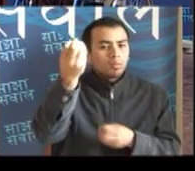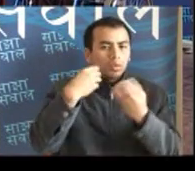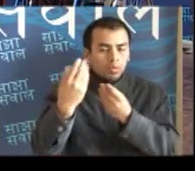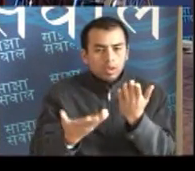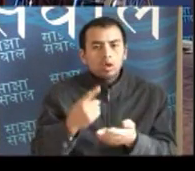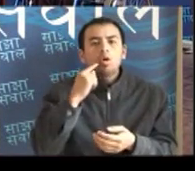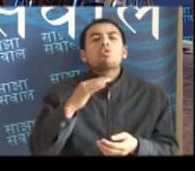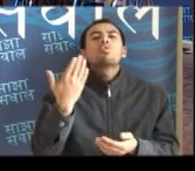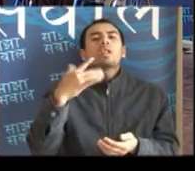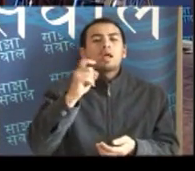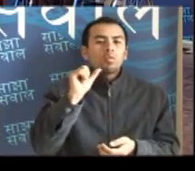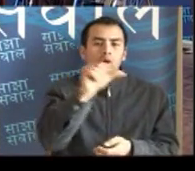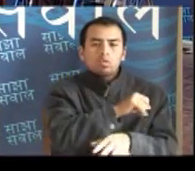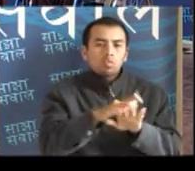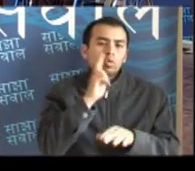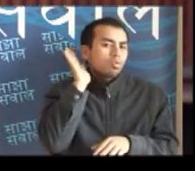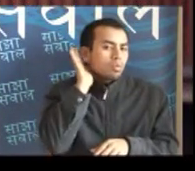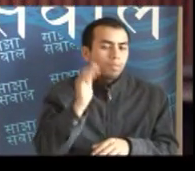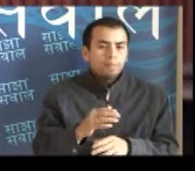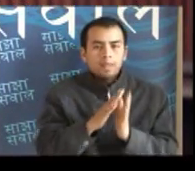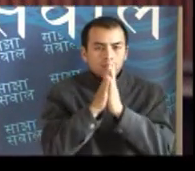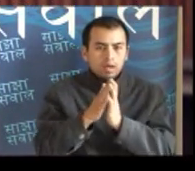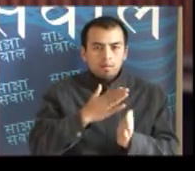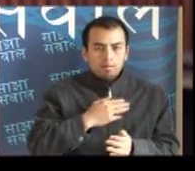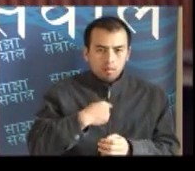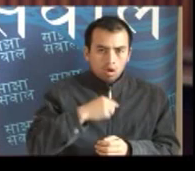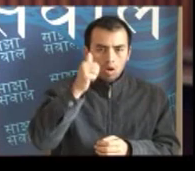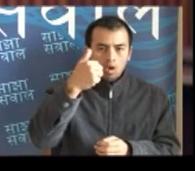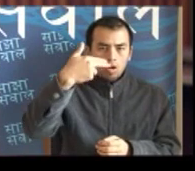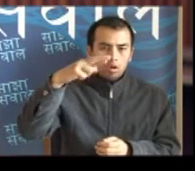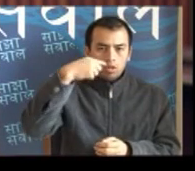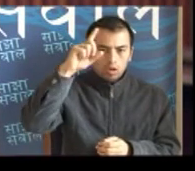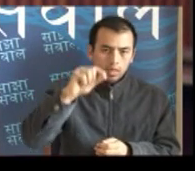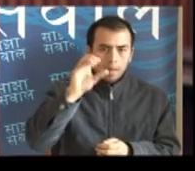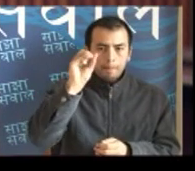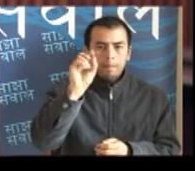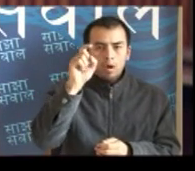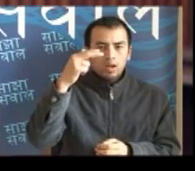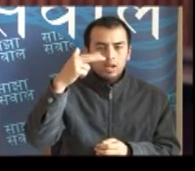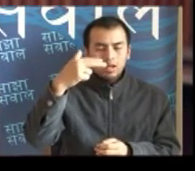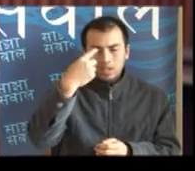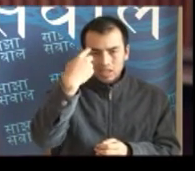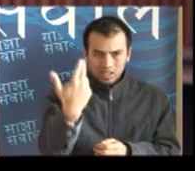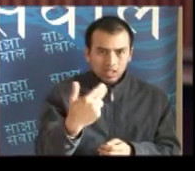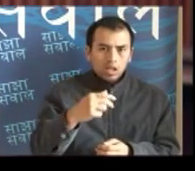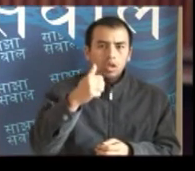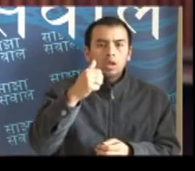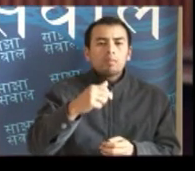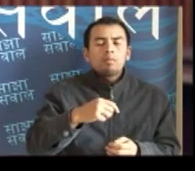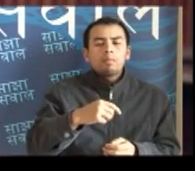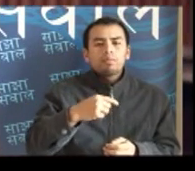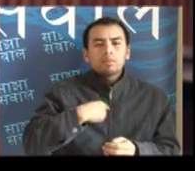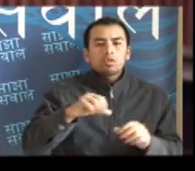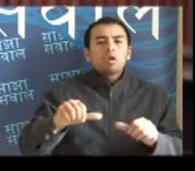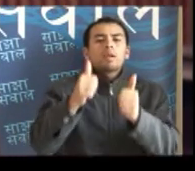कस्तो लाग्यो उहाँहरूको कुरा सुन्दाखेरि तपाईँहरूलाई? नमस्कार, म अर्चना पगेनी, नोदन क्लबको अध्यक्ष। मलाई उहाँहरूको यो यस्तो जति